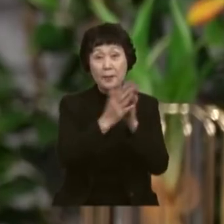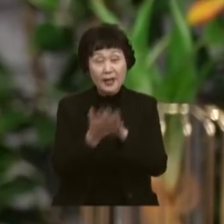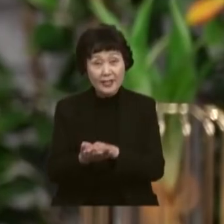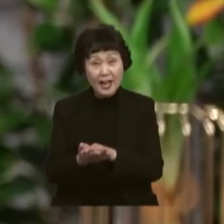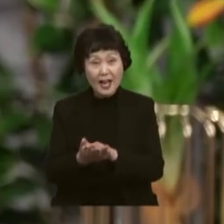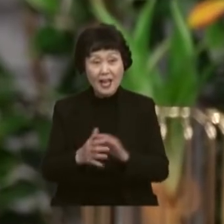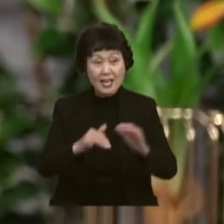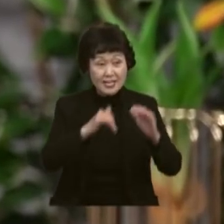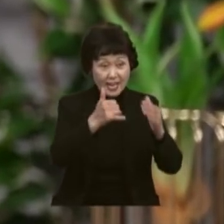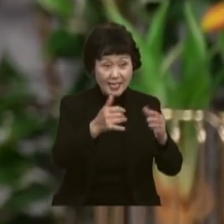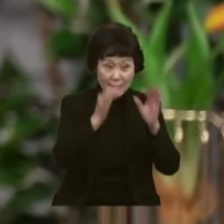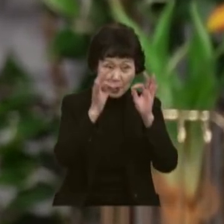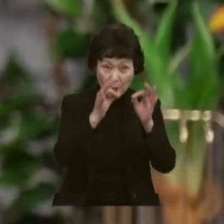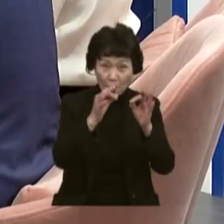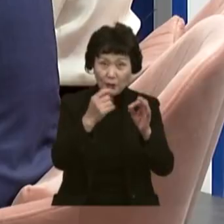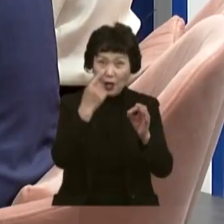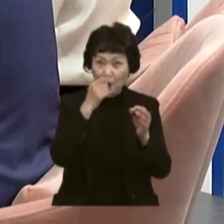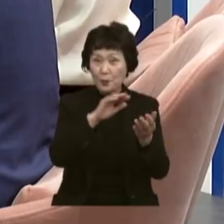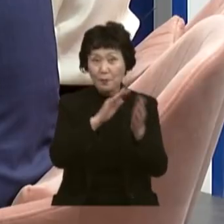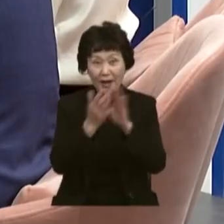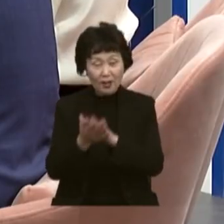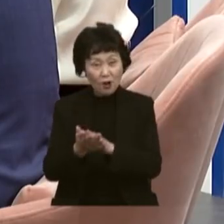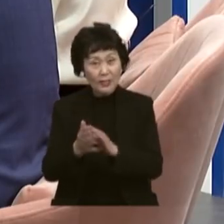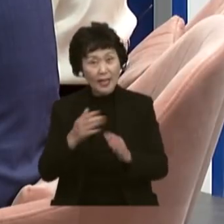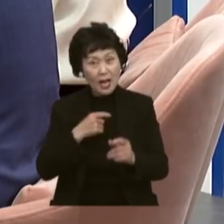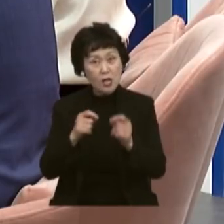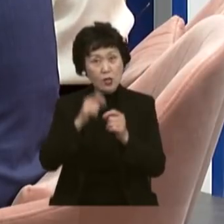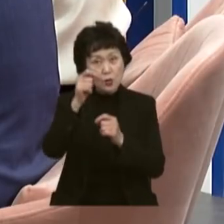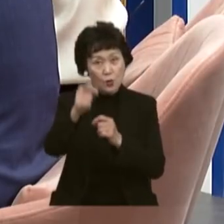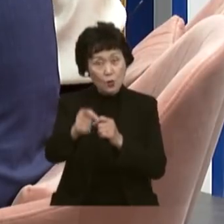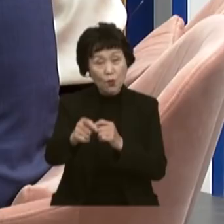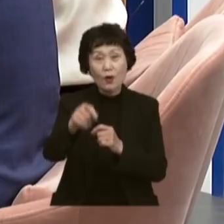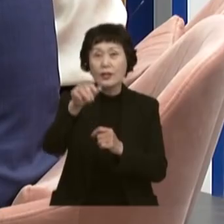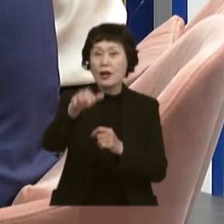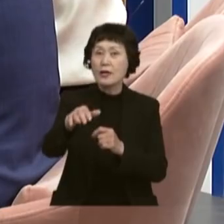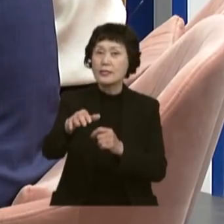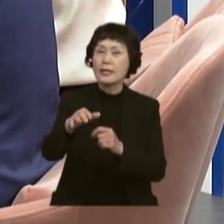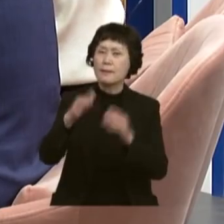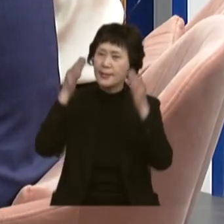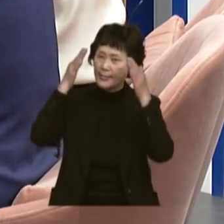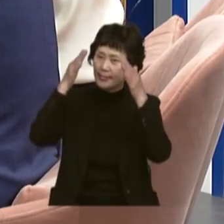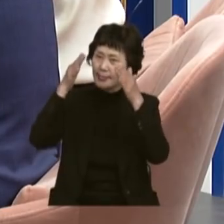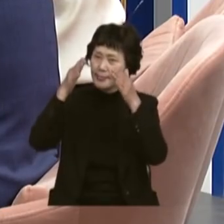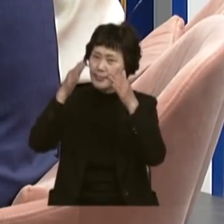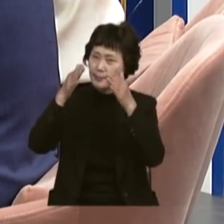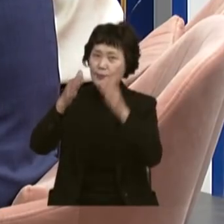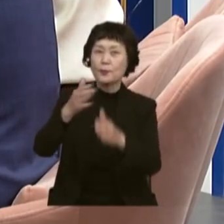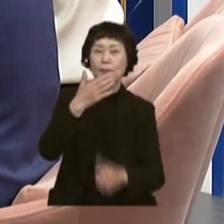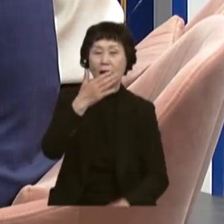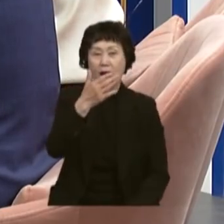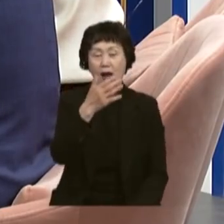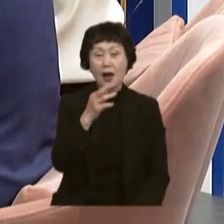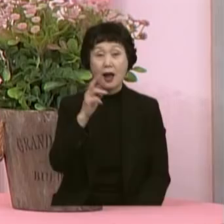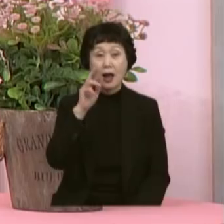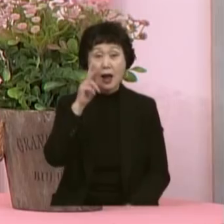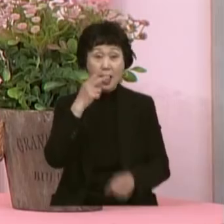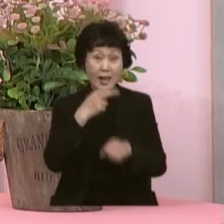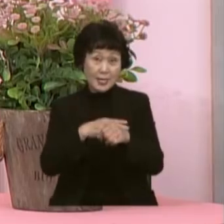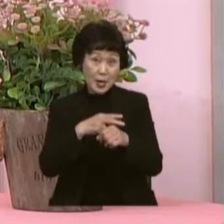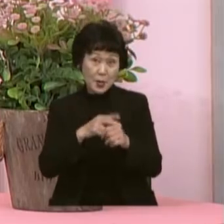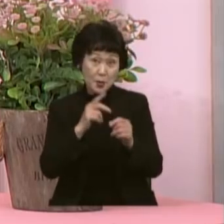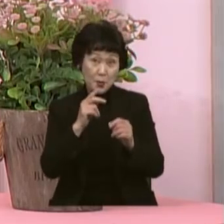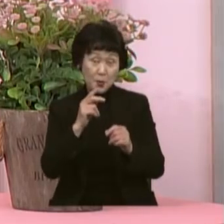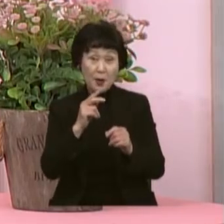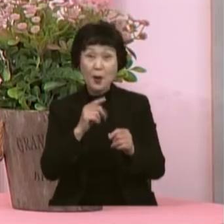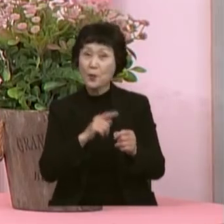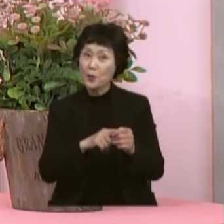삶이 세상 보는 눈이 바뀌어요. 그러니까 영원한 것에만 사람이 집중을 하더라고요. 그렇지. 그러니까 너무 그러니까 사도 바울의 얘기가